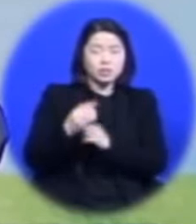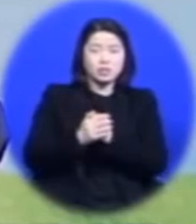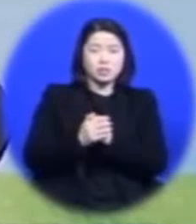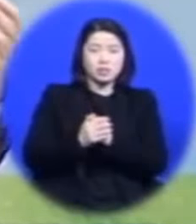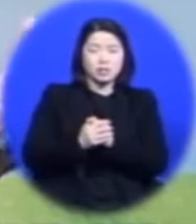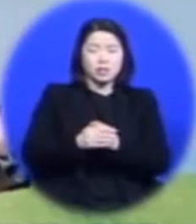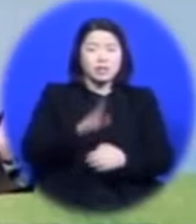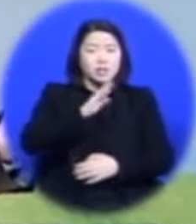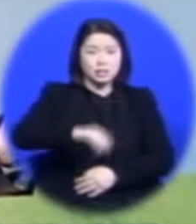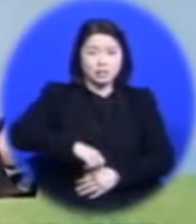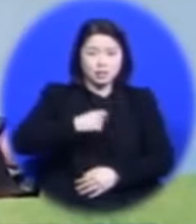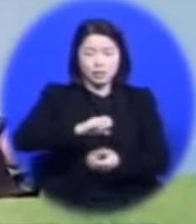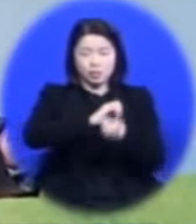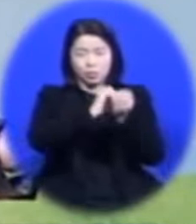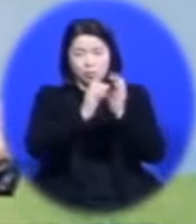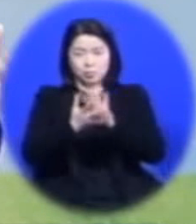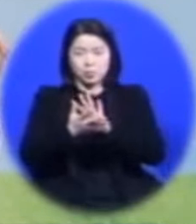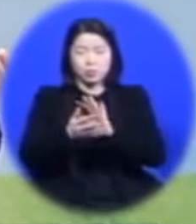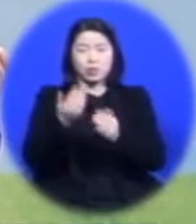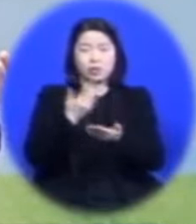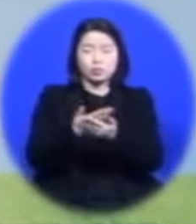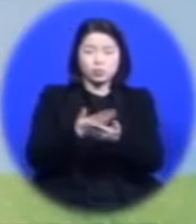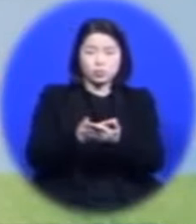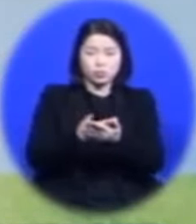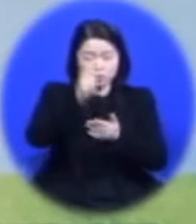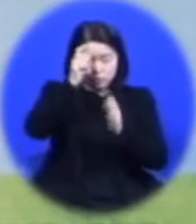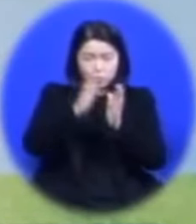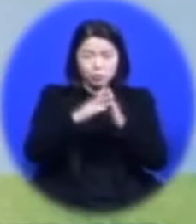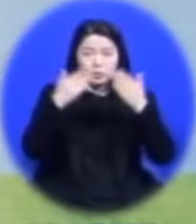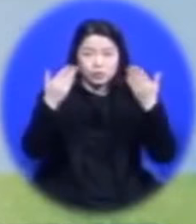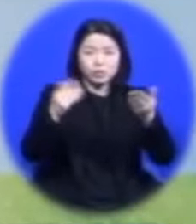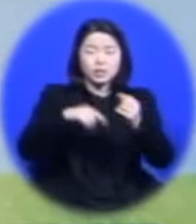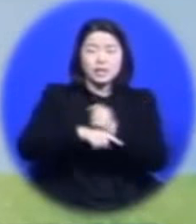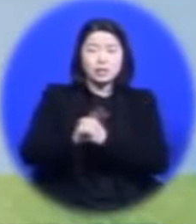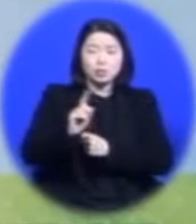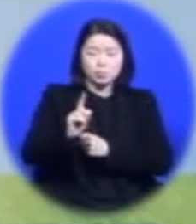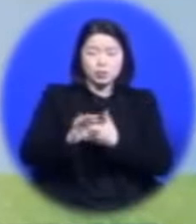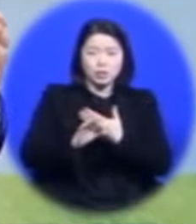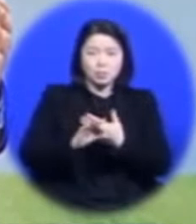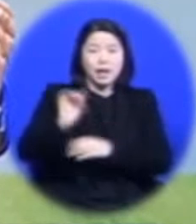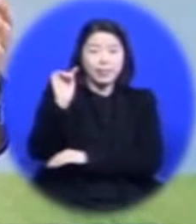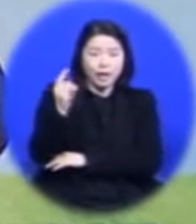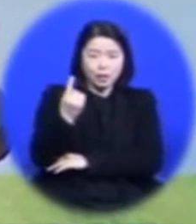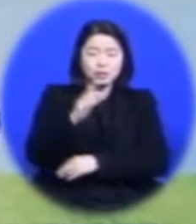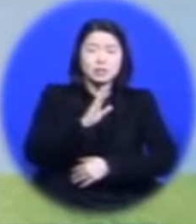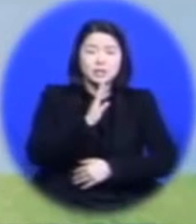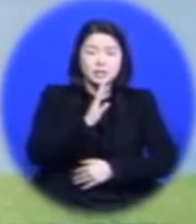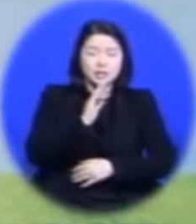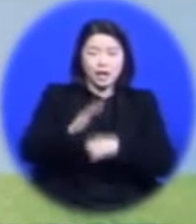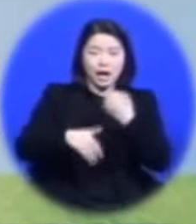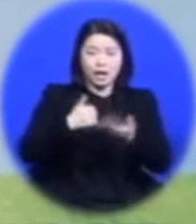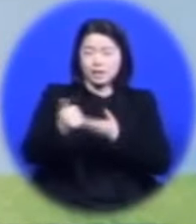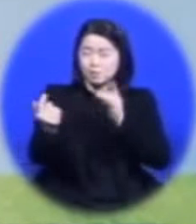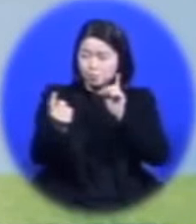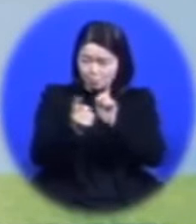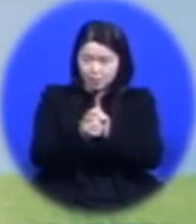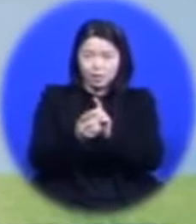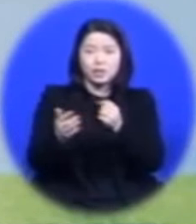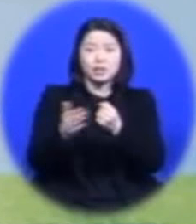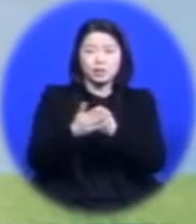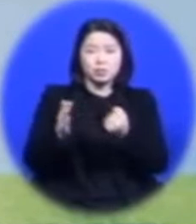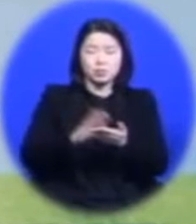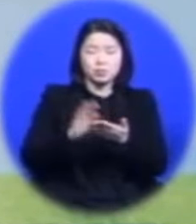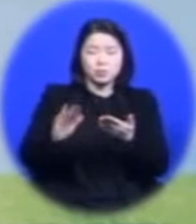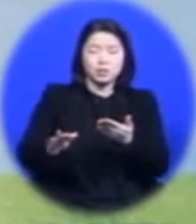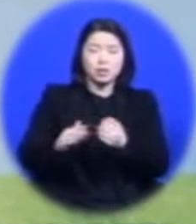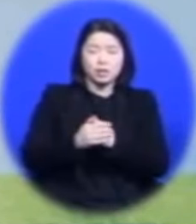정의가 꽃을 피우게 해 주소서 이렇게 기도한 것은 다윗이 진짜 하나님을 만났기 때문입니다